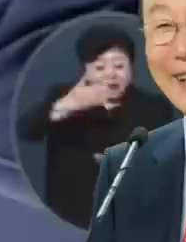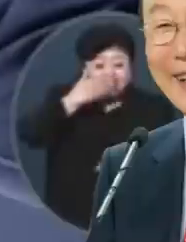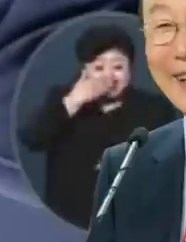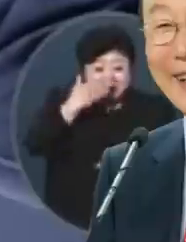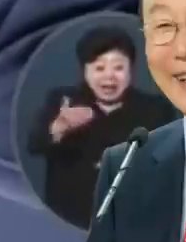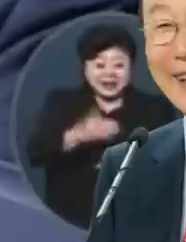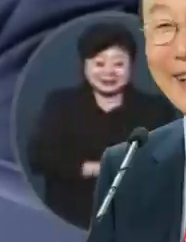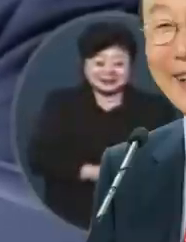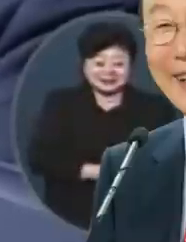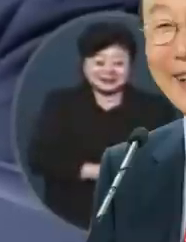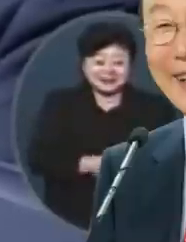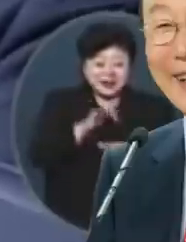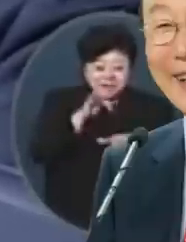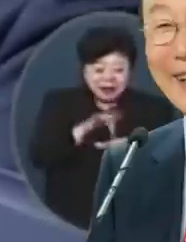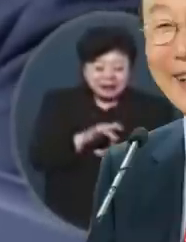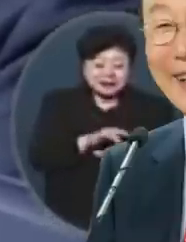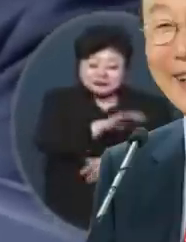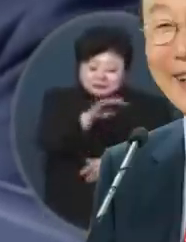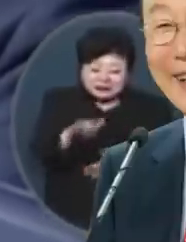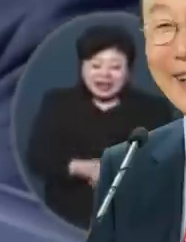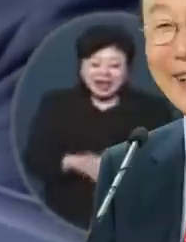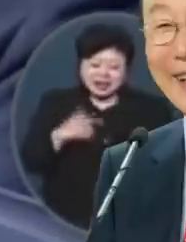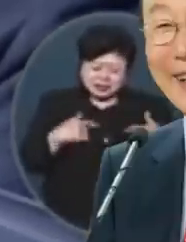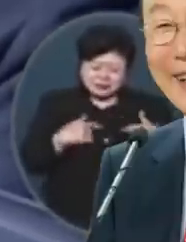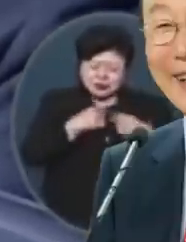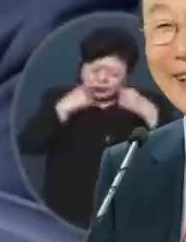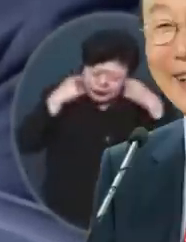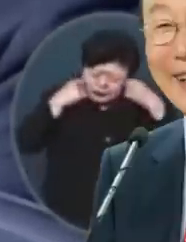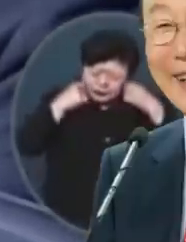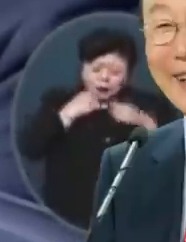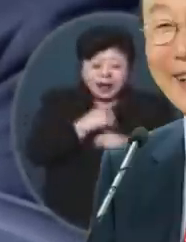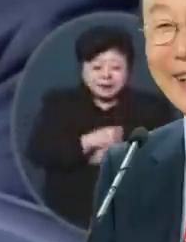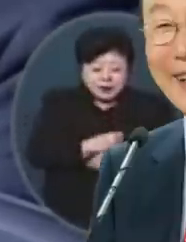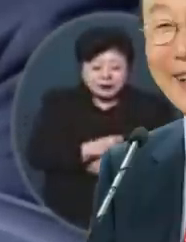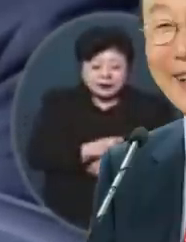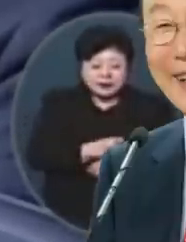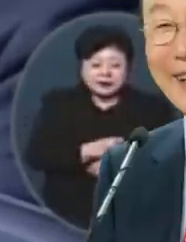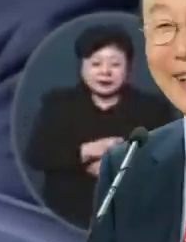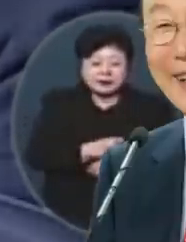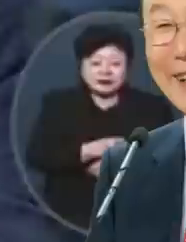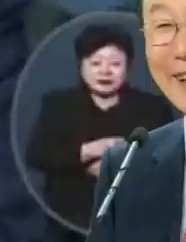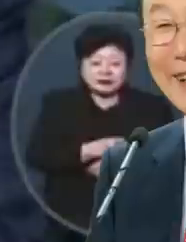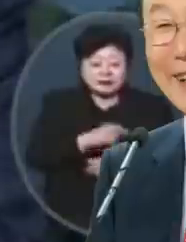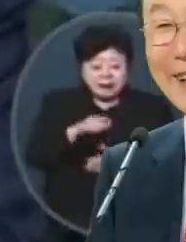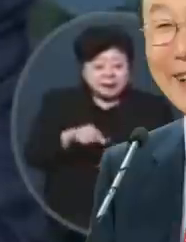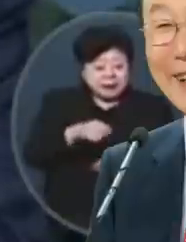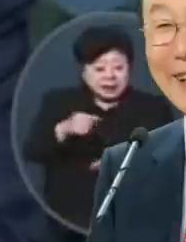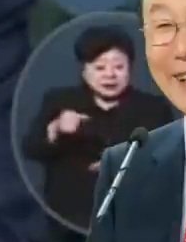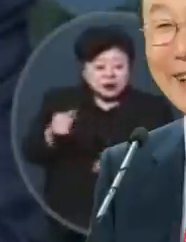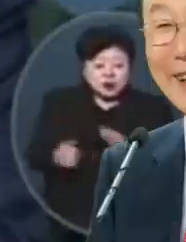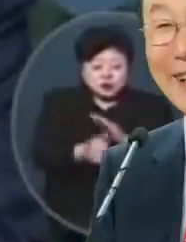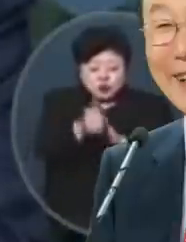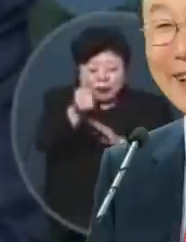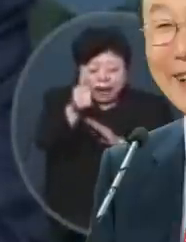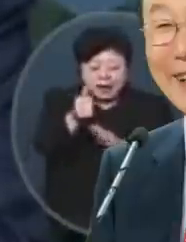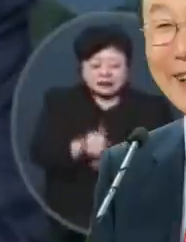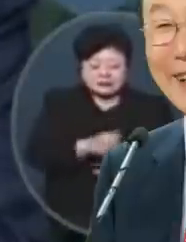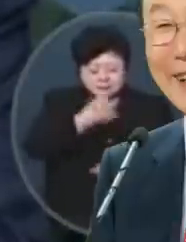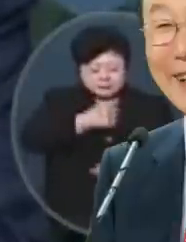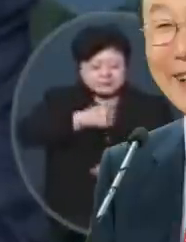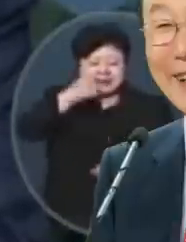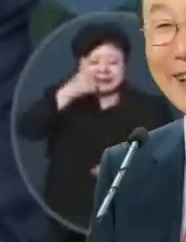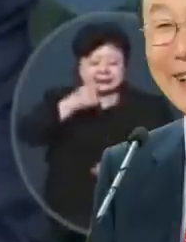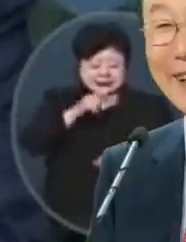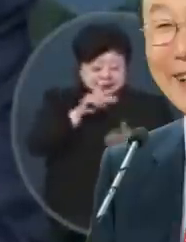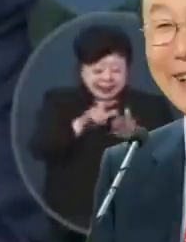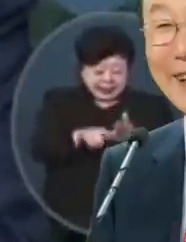것입니다. 마귀는 우리가 기쁘고 즐거워하는 마음 가지고 소망찬 꿈을